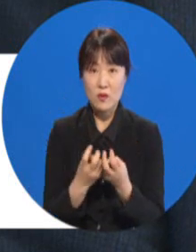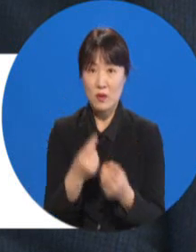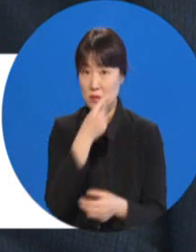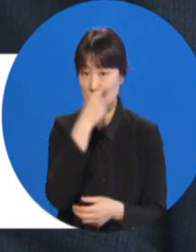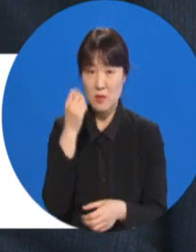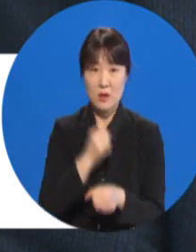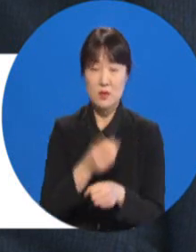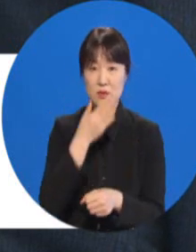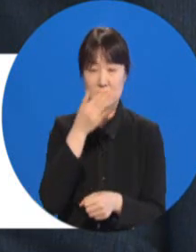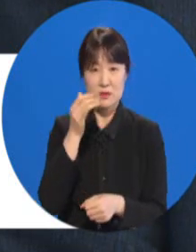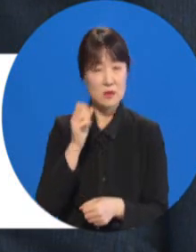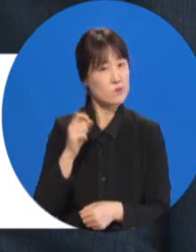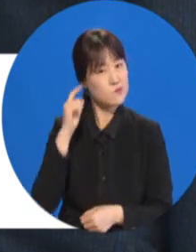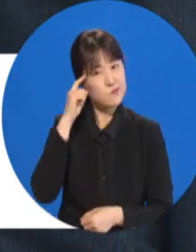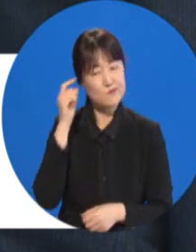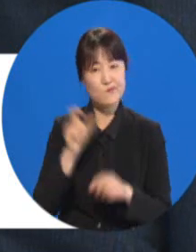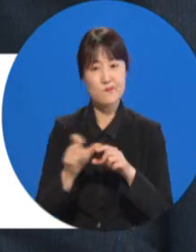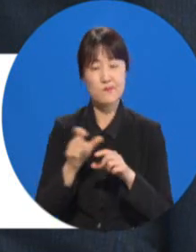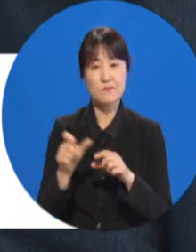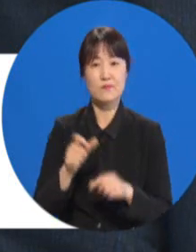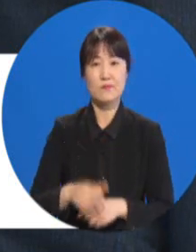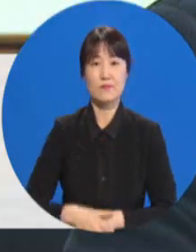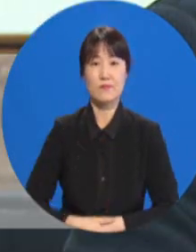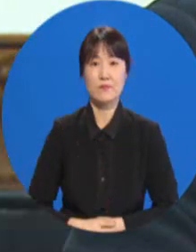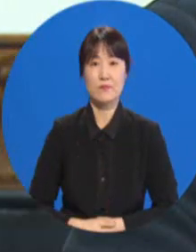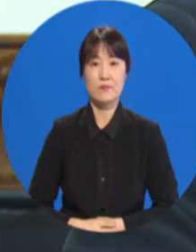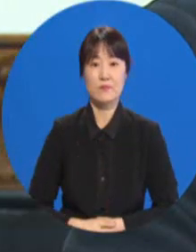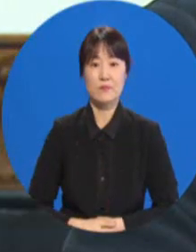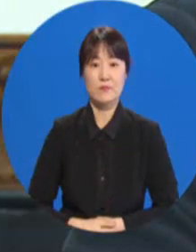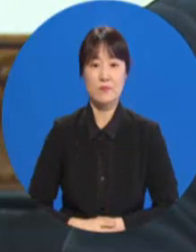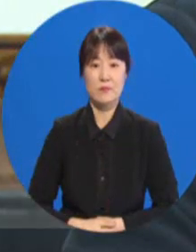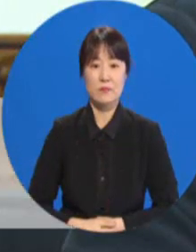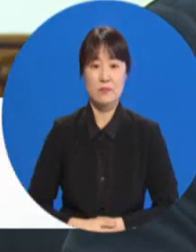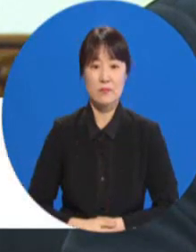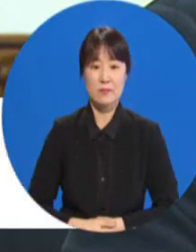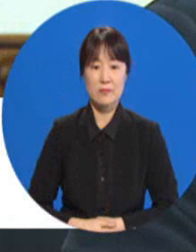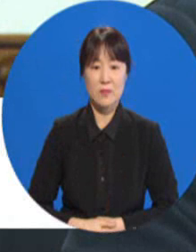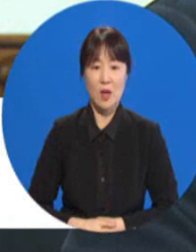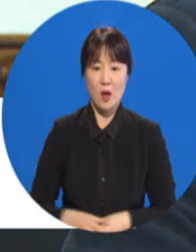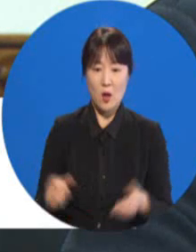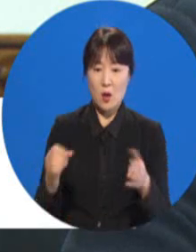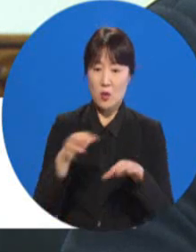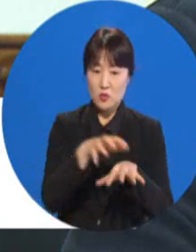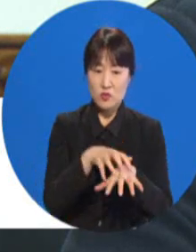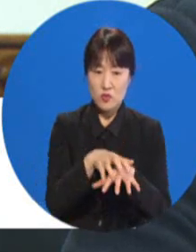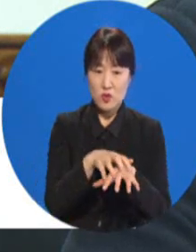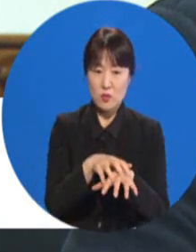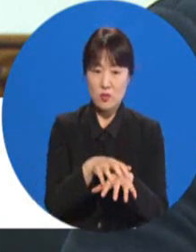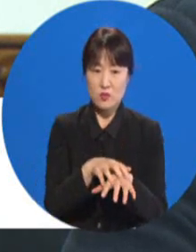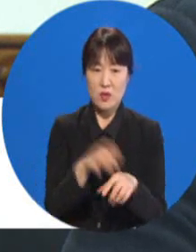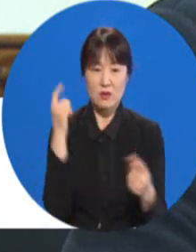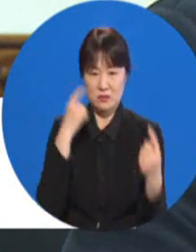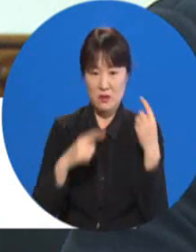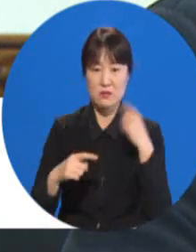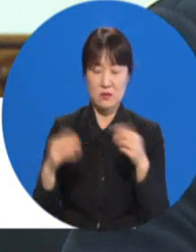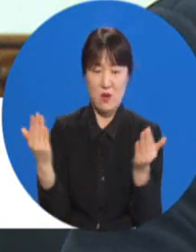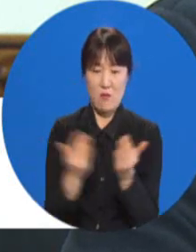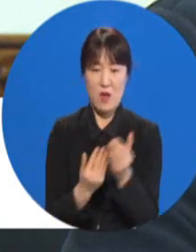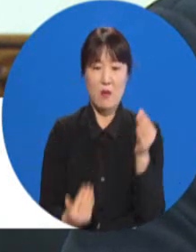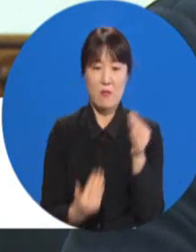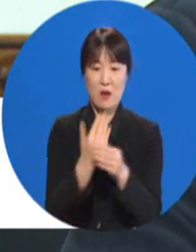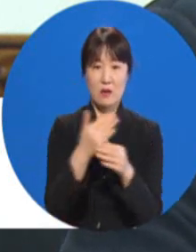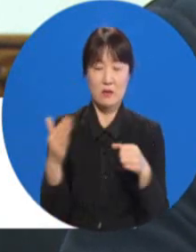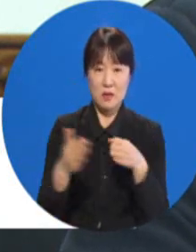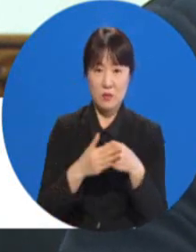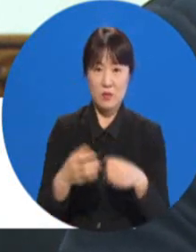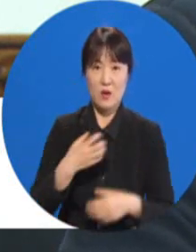보니 참 우리가 어떻게 증명을 할 수 있는 방법이 없고. 그 부정물이 이제 들쑥날쑥 해가지고 그 선박의 그 옆에